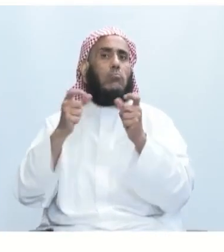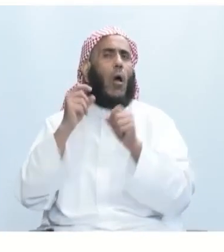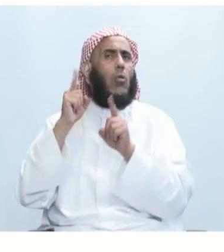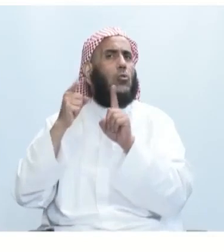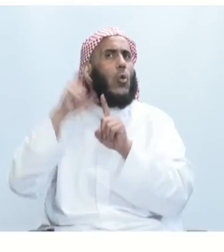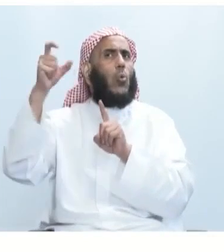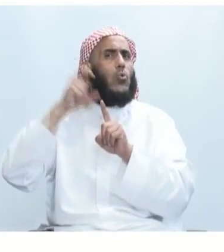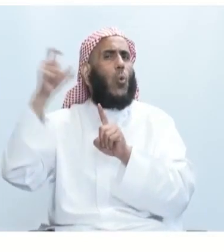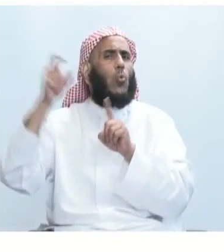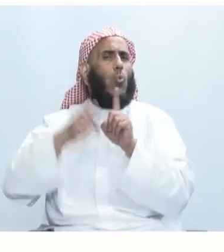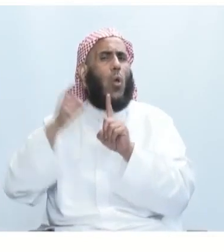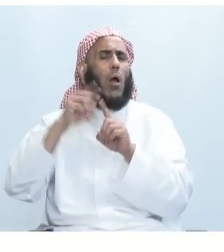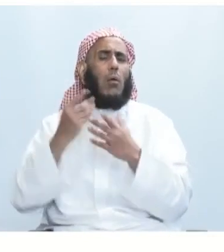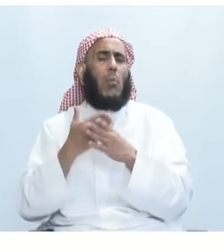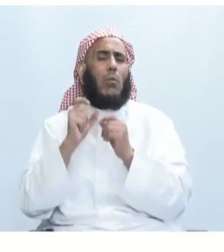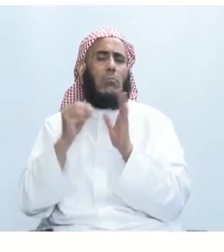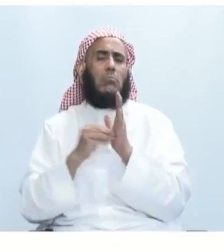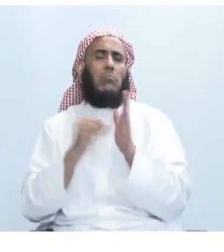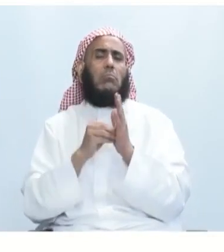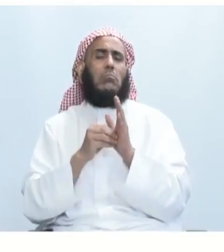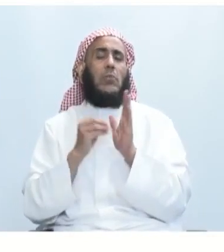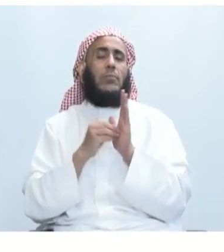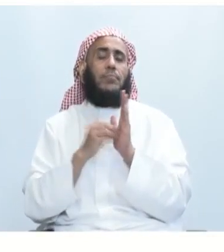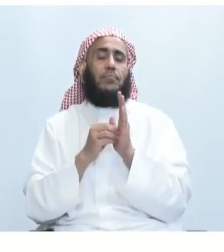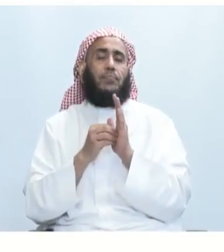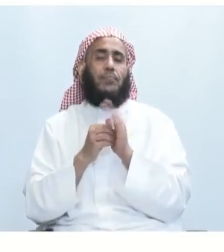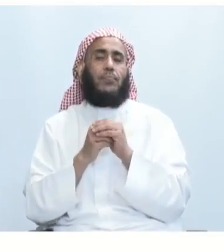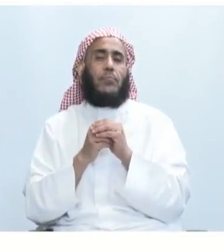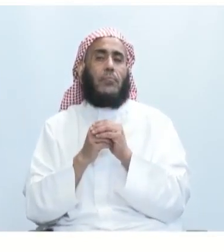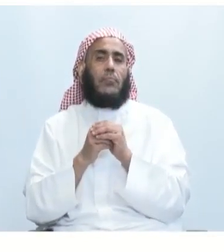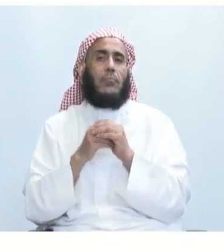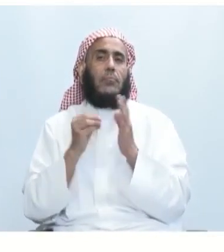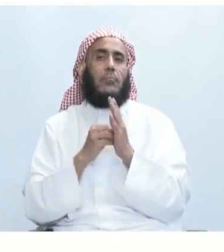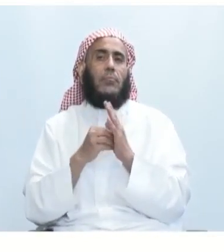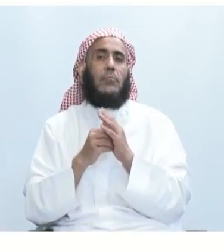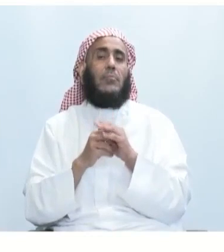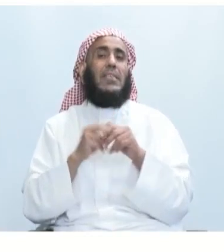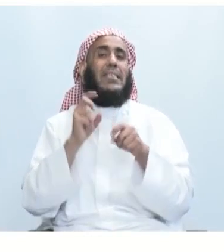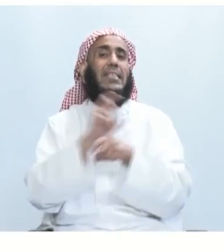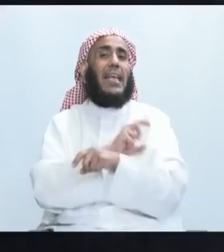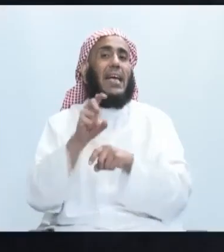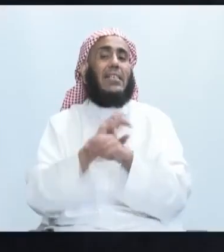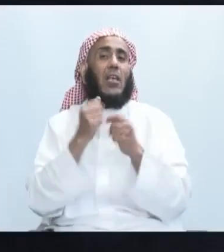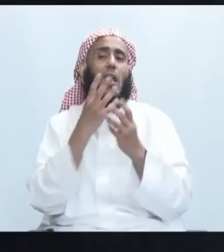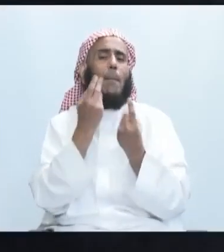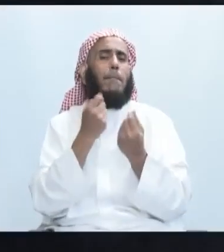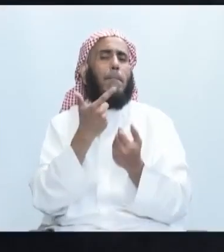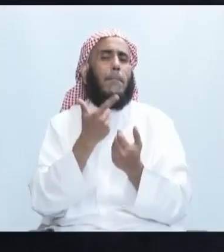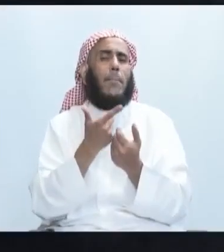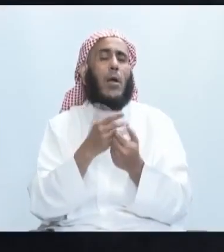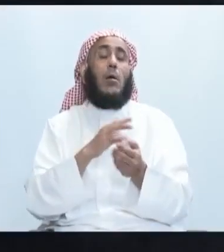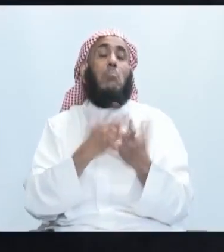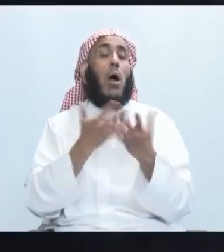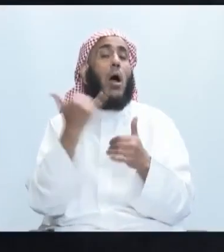الحديث عن ماذا يتكلم في النص هنا ما موضوع الحديث جهاز انذار الحريق كم تكلفته مثلا ما